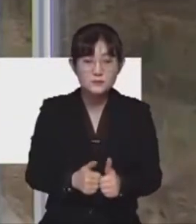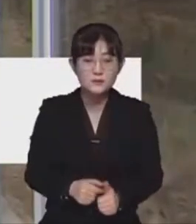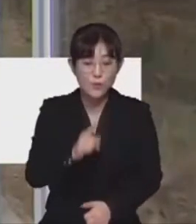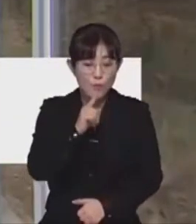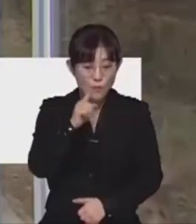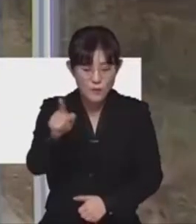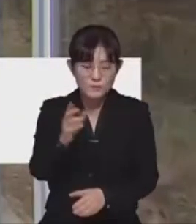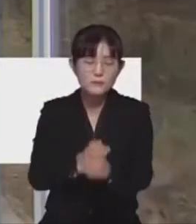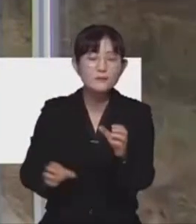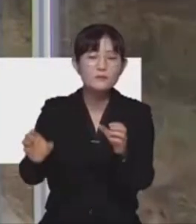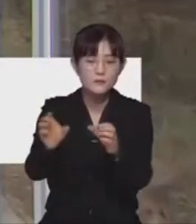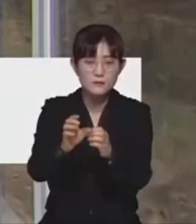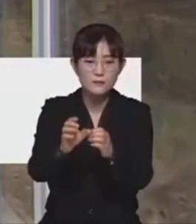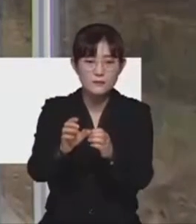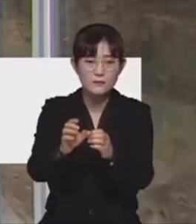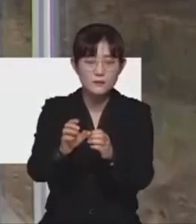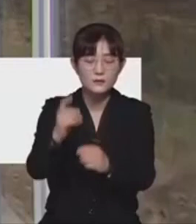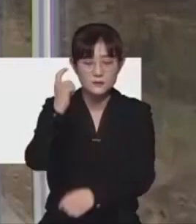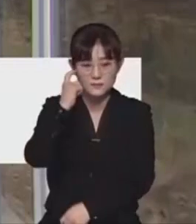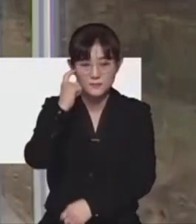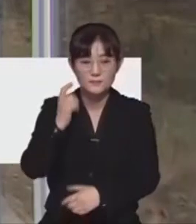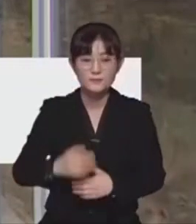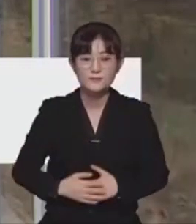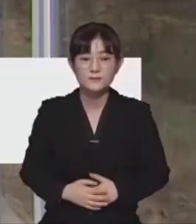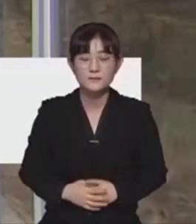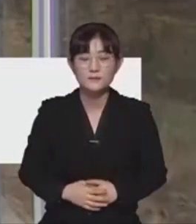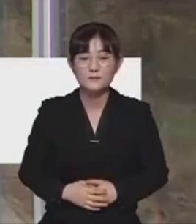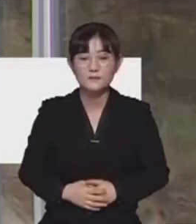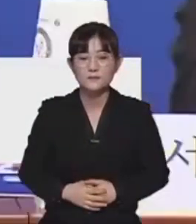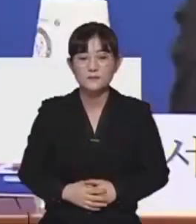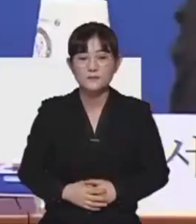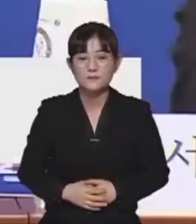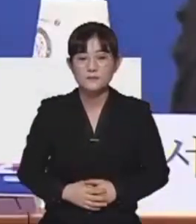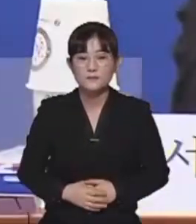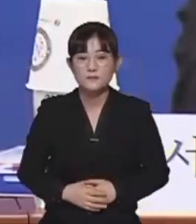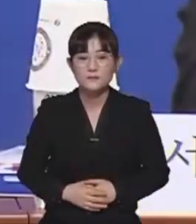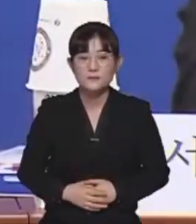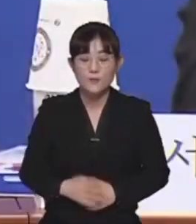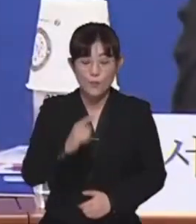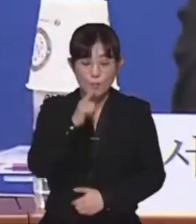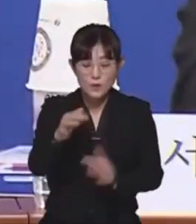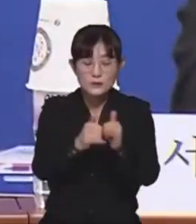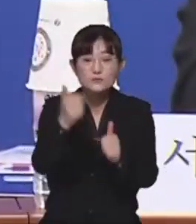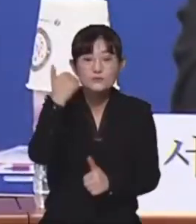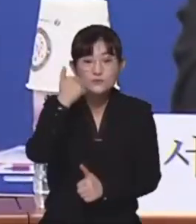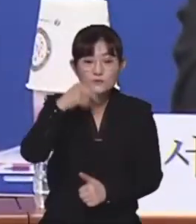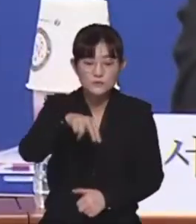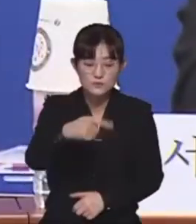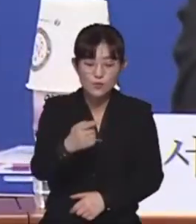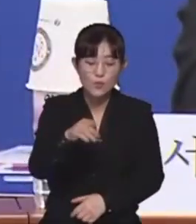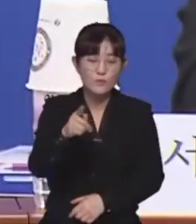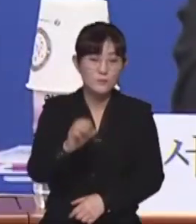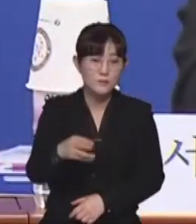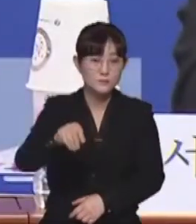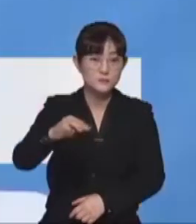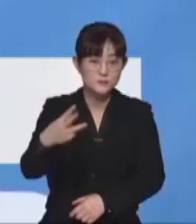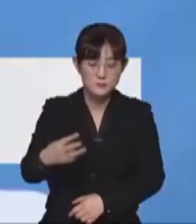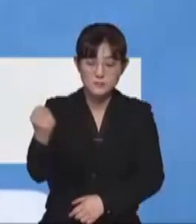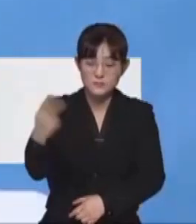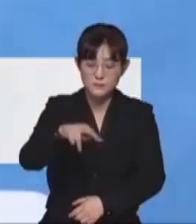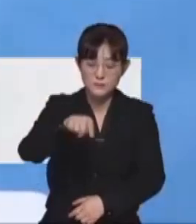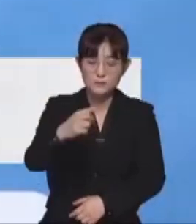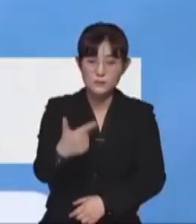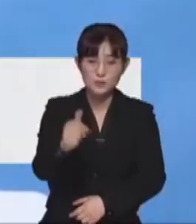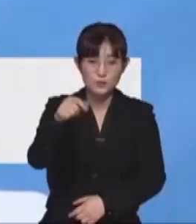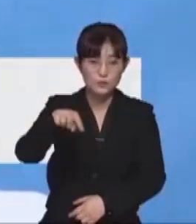한번 상황을 살펴보고 또 추후에 고발장을 접수할 예정입니다. 고발인은 더불어민주당 소병철 현 의원과